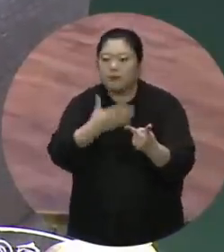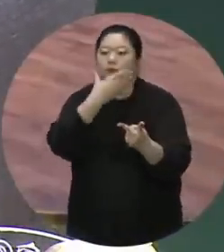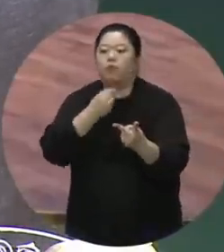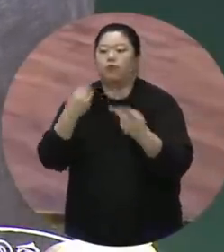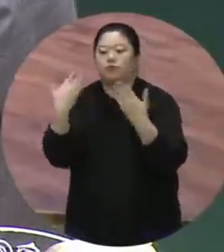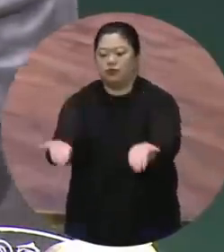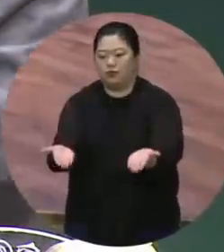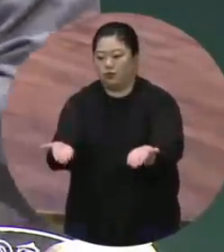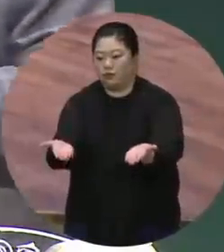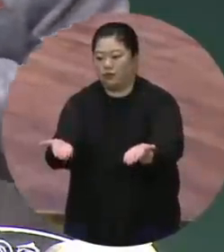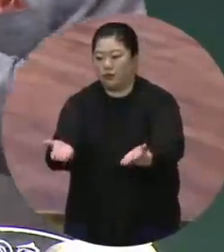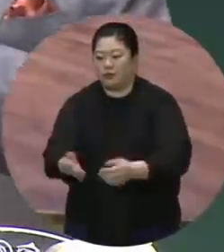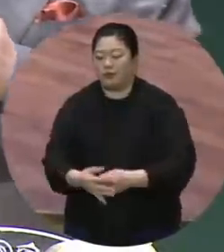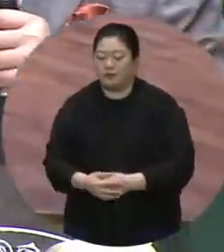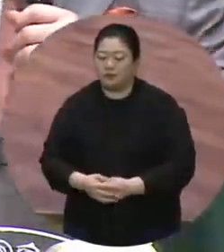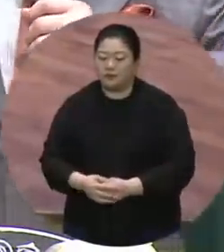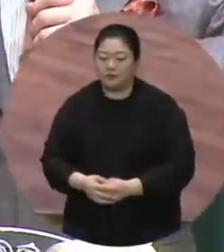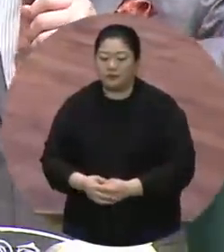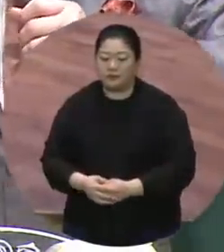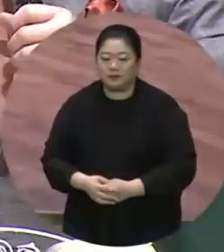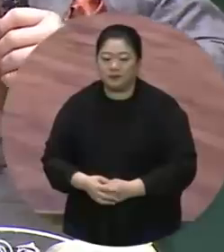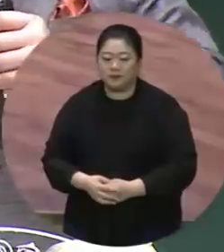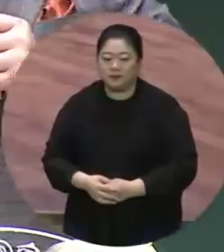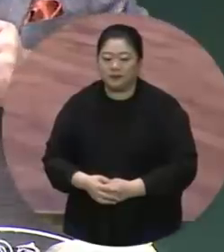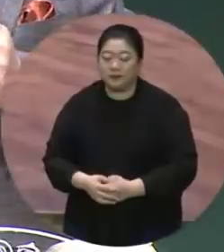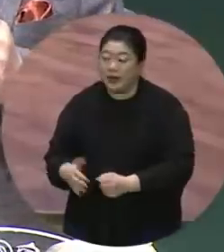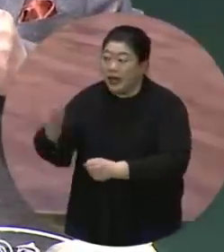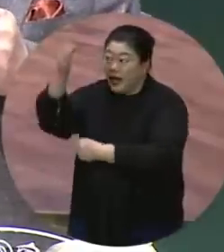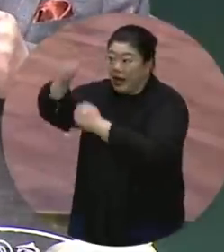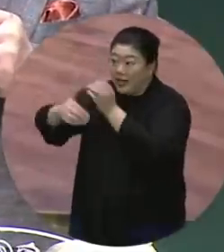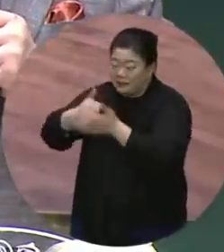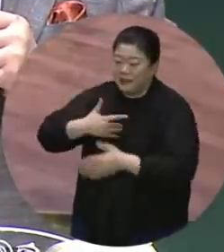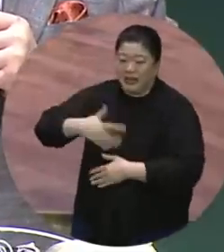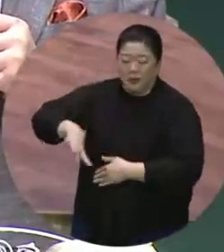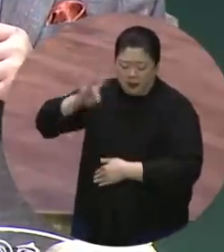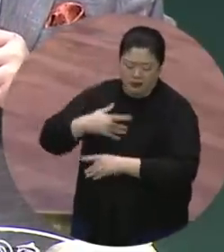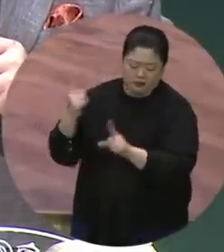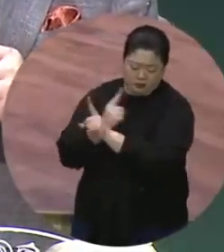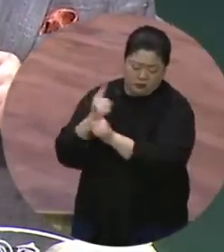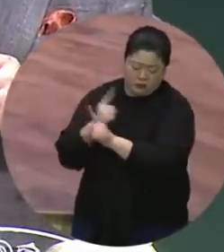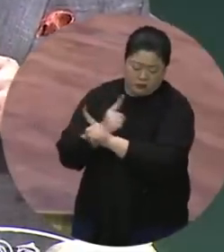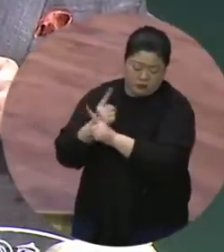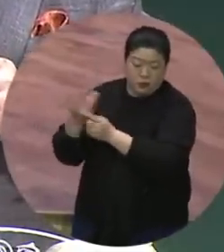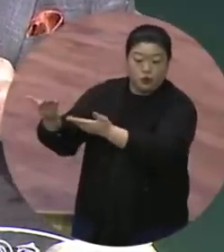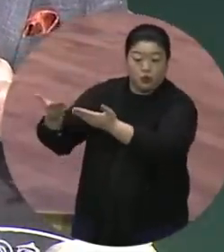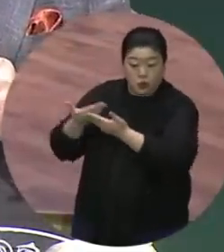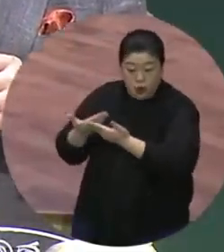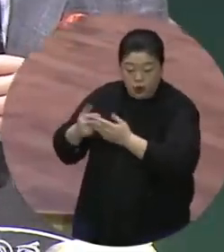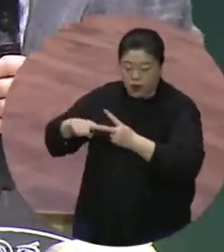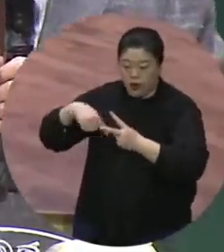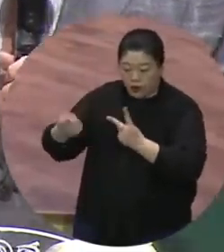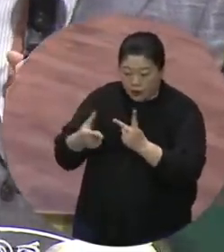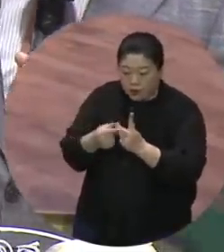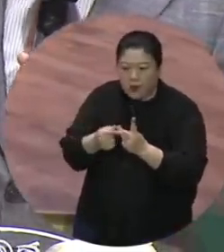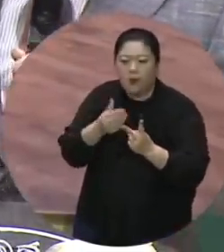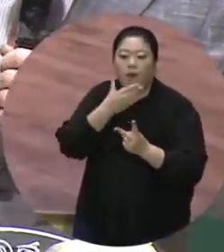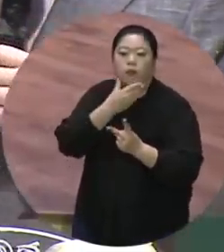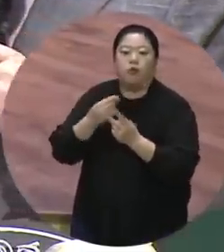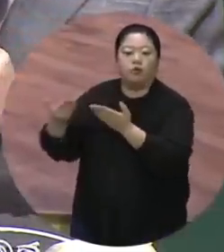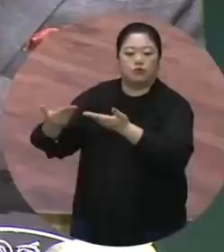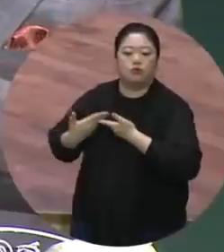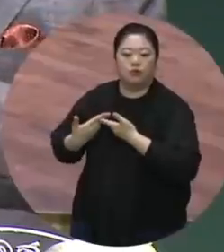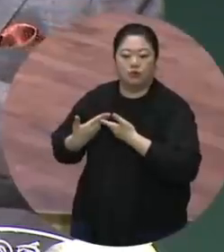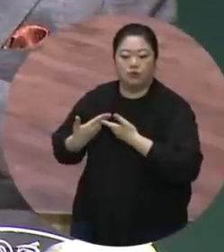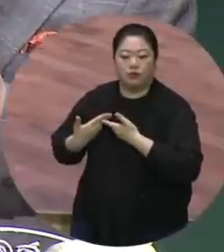하신 하나님. 그래서 하나님이 우리를 바꿔 주시고 축복하시고 하나님 새롭게 하시고 하나님께서 하나님